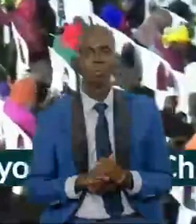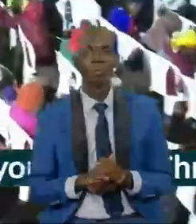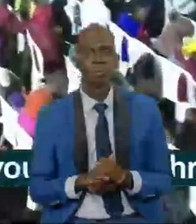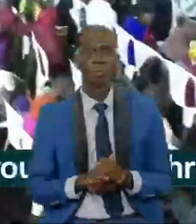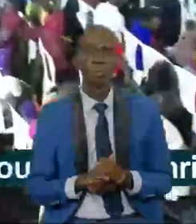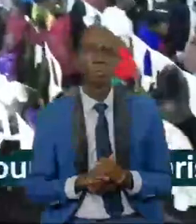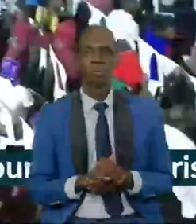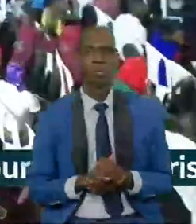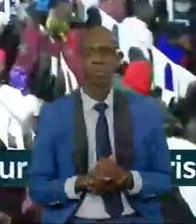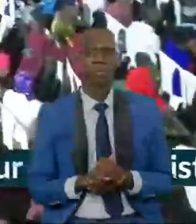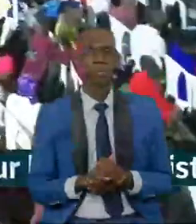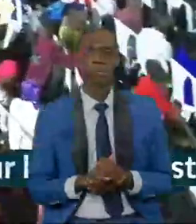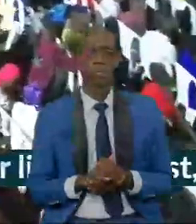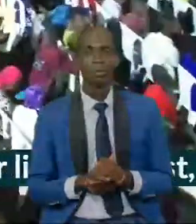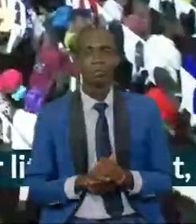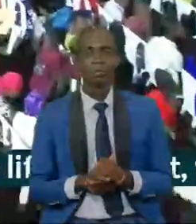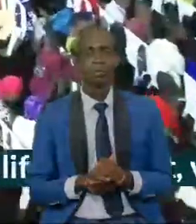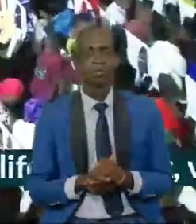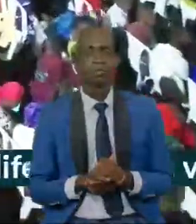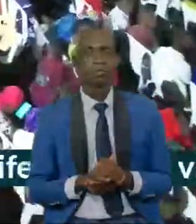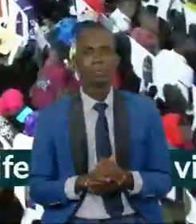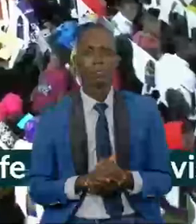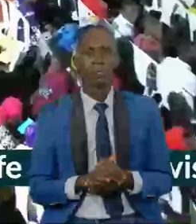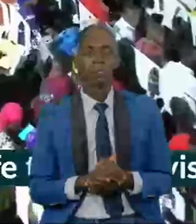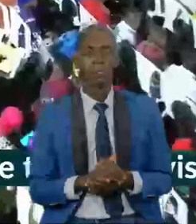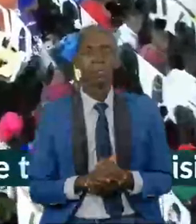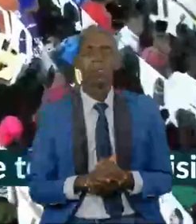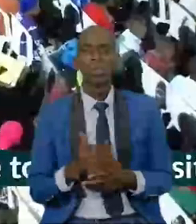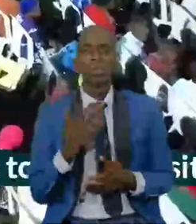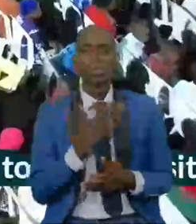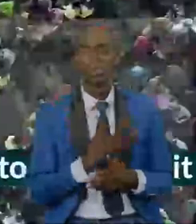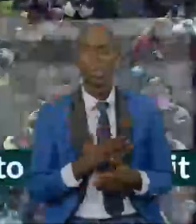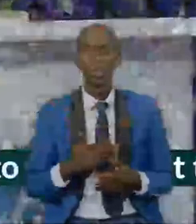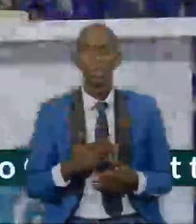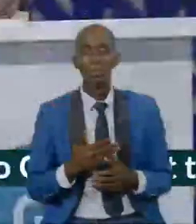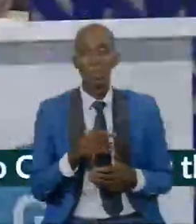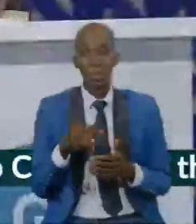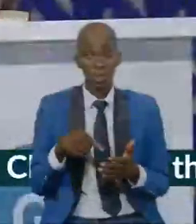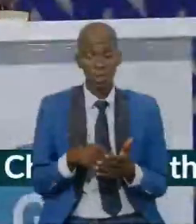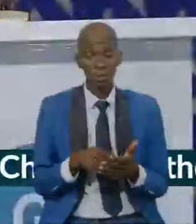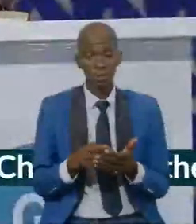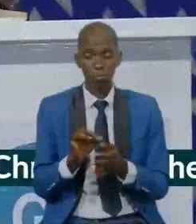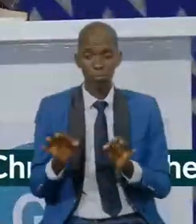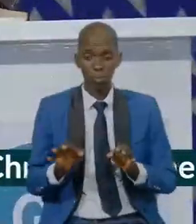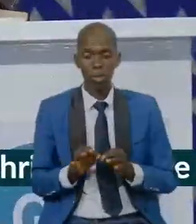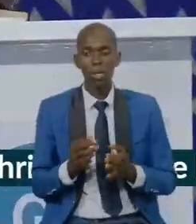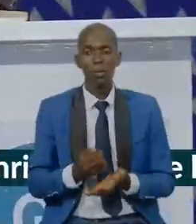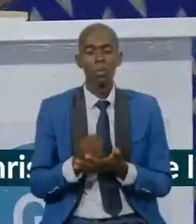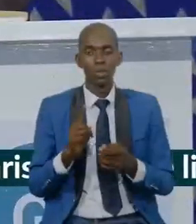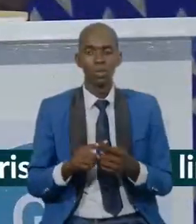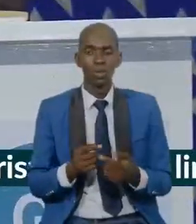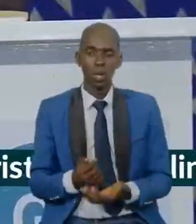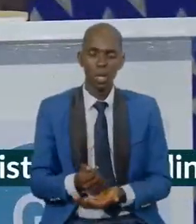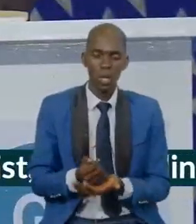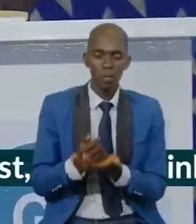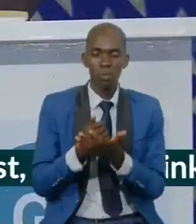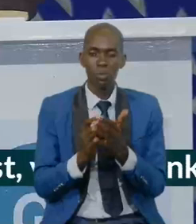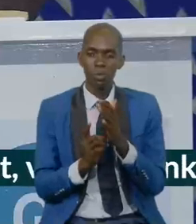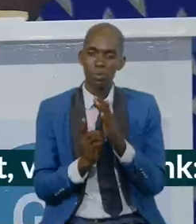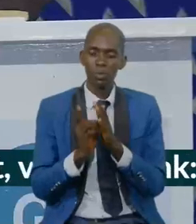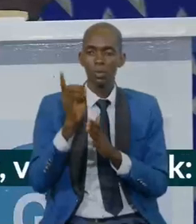maturité dans le royaume. Ceci nous aidera à vous suivre de près jusqu'à votre maturité